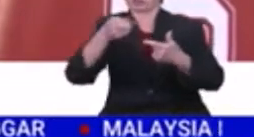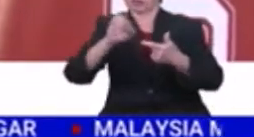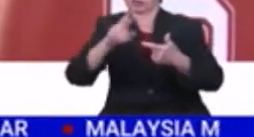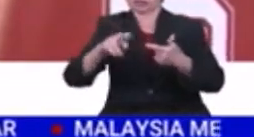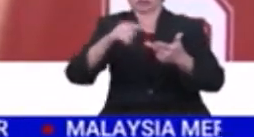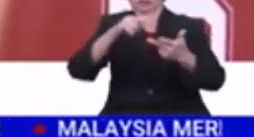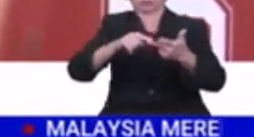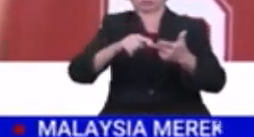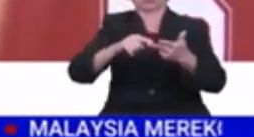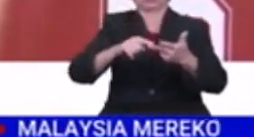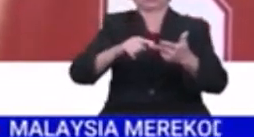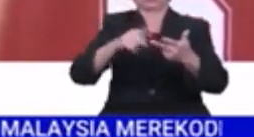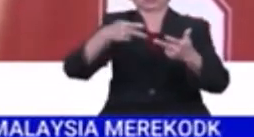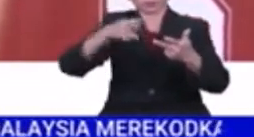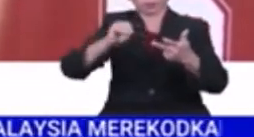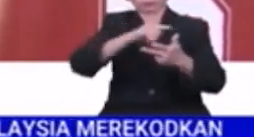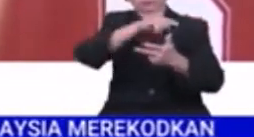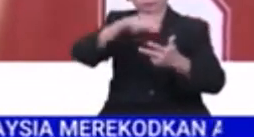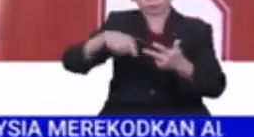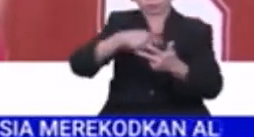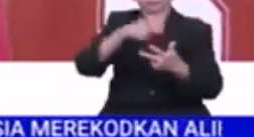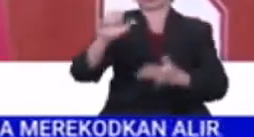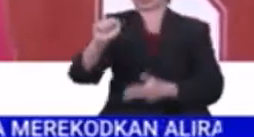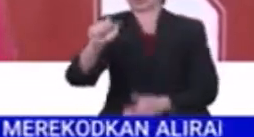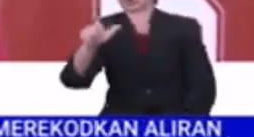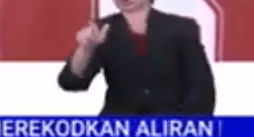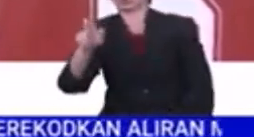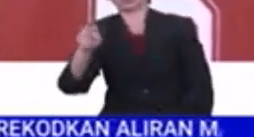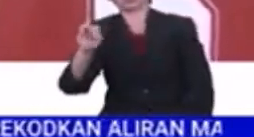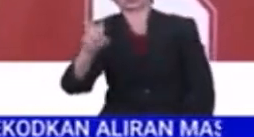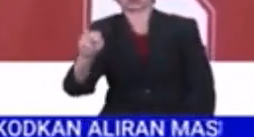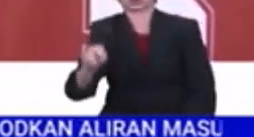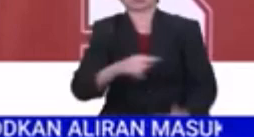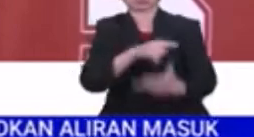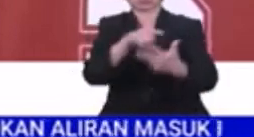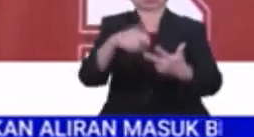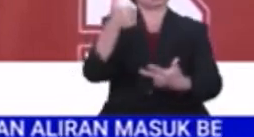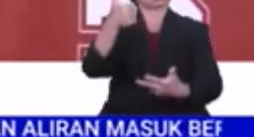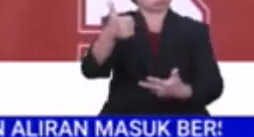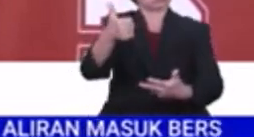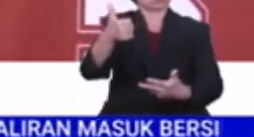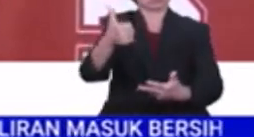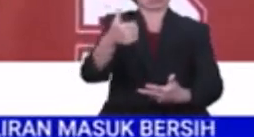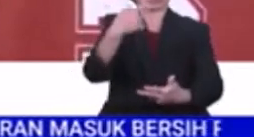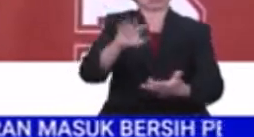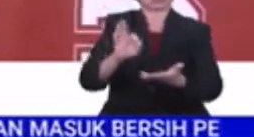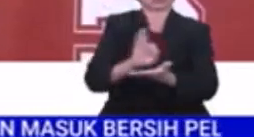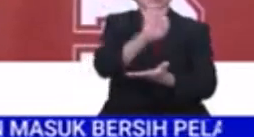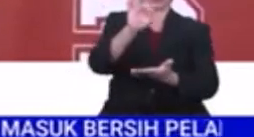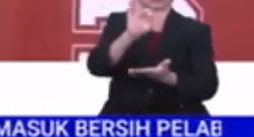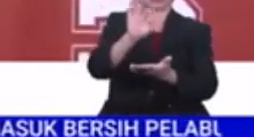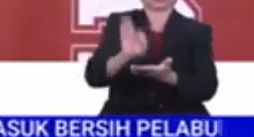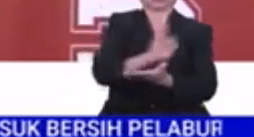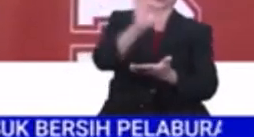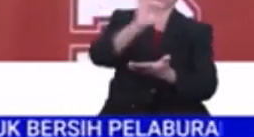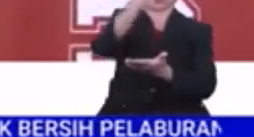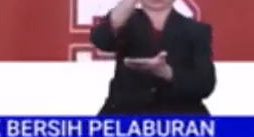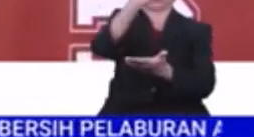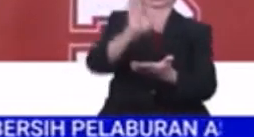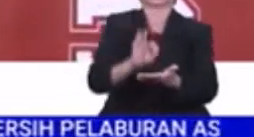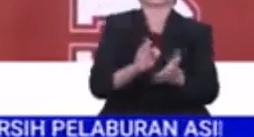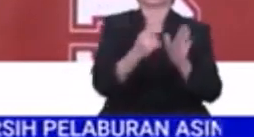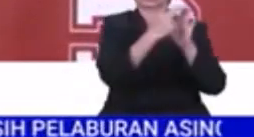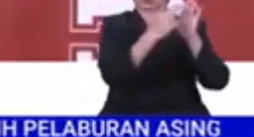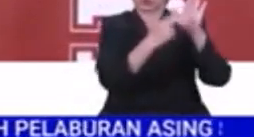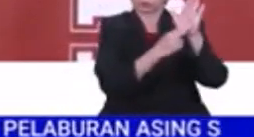ini merupakan alumni UGM hebat-hebat ke menjadi anaknya dan Pak Uti undang-undang ymgm dashboard